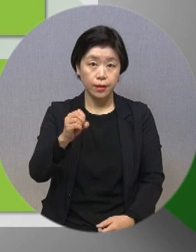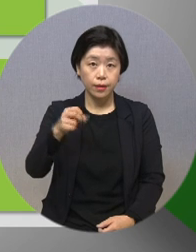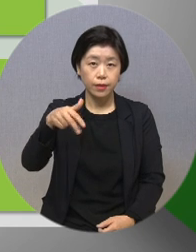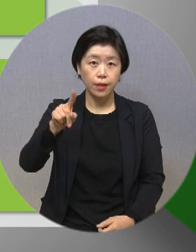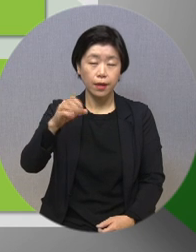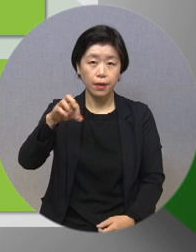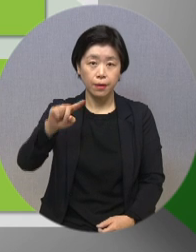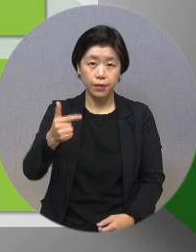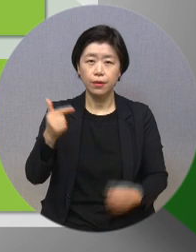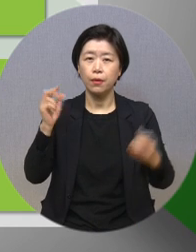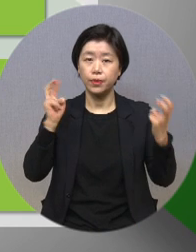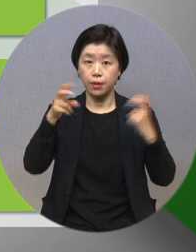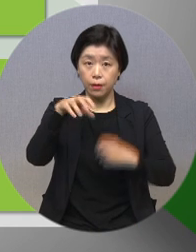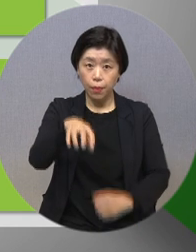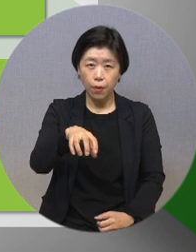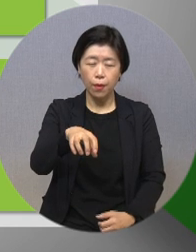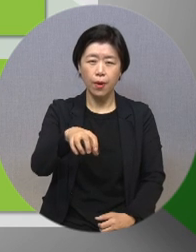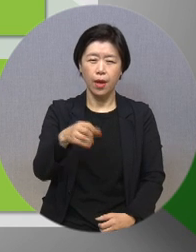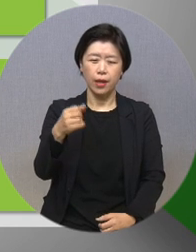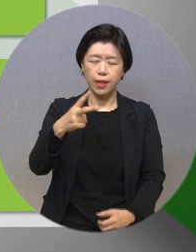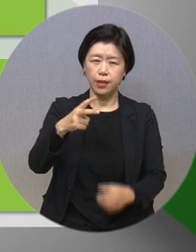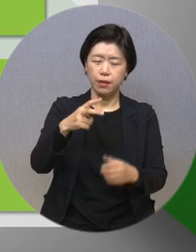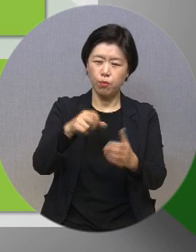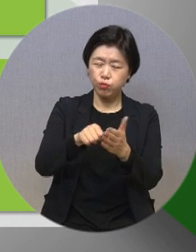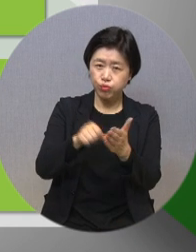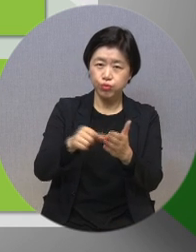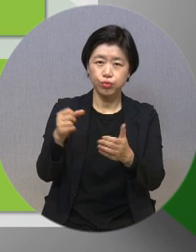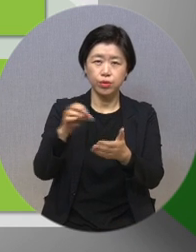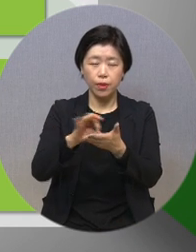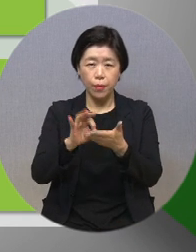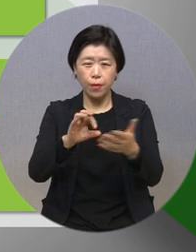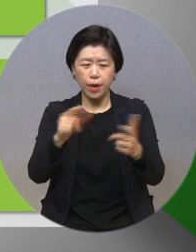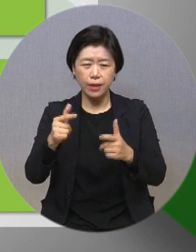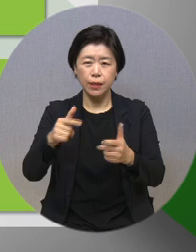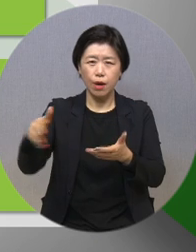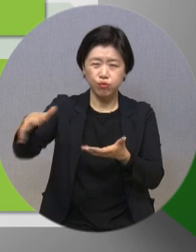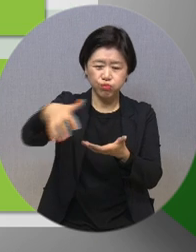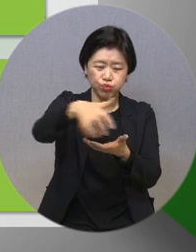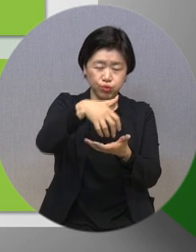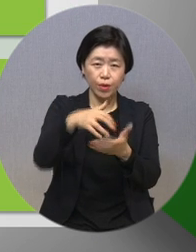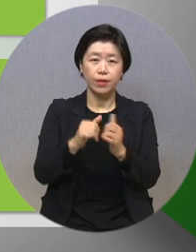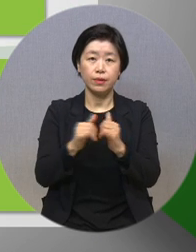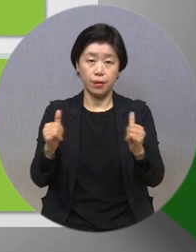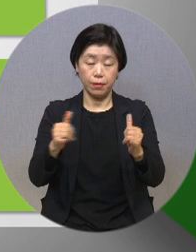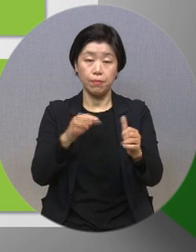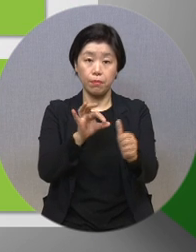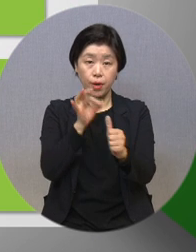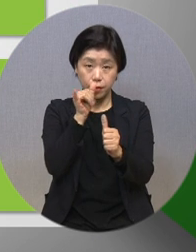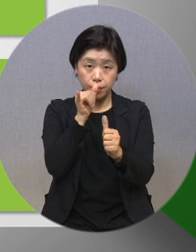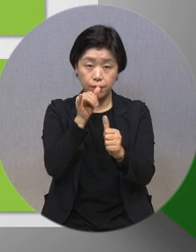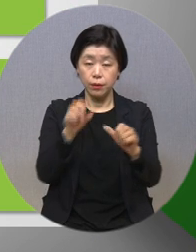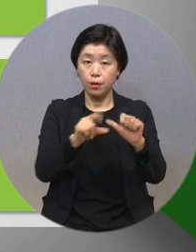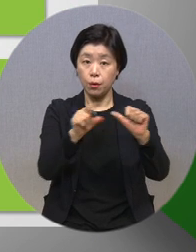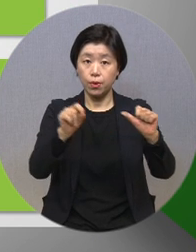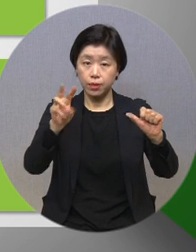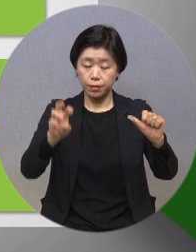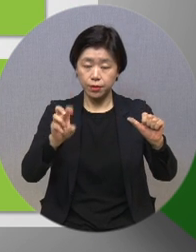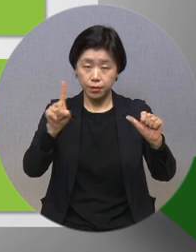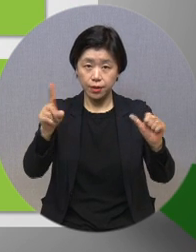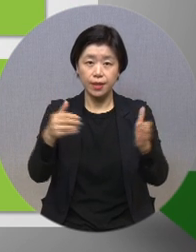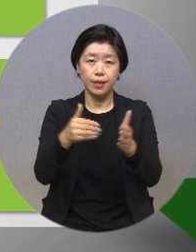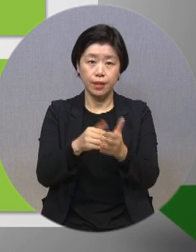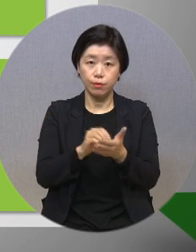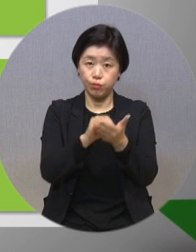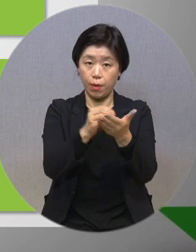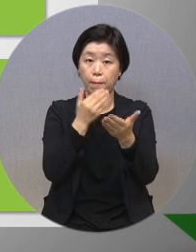진흥자원에서 재활용품 및 폐기물 수거원을 모집합니다. 접수 마감일은 5월 31일까지며 근무지는